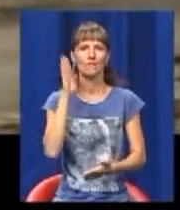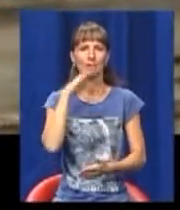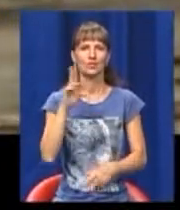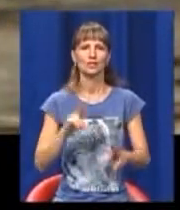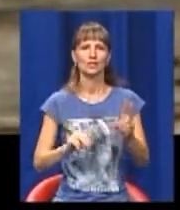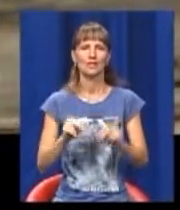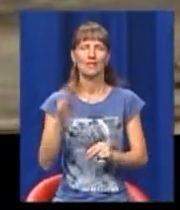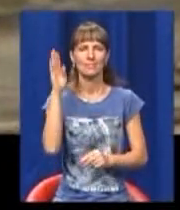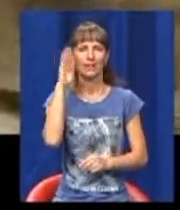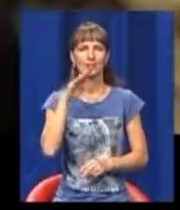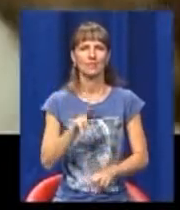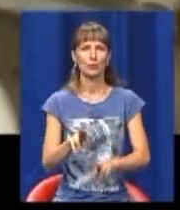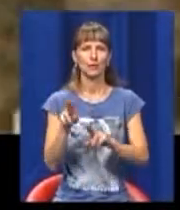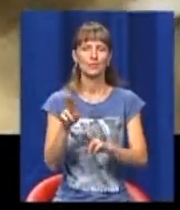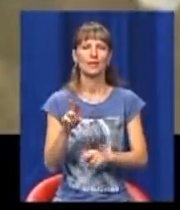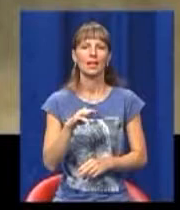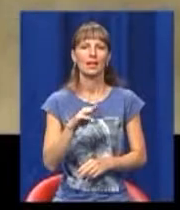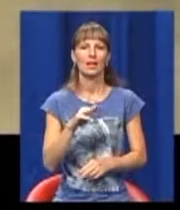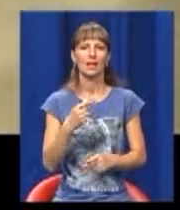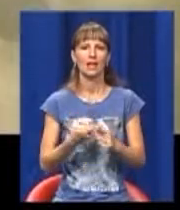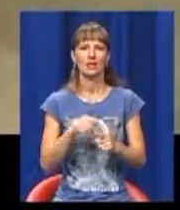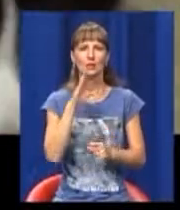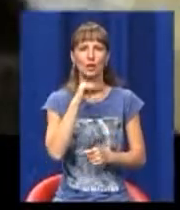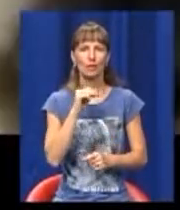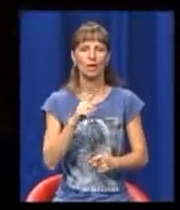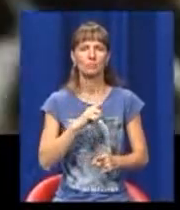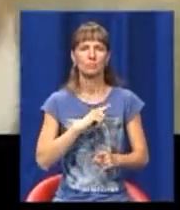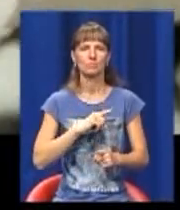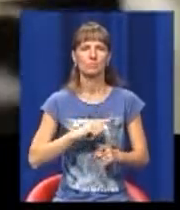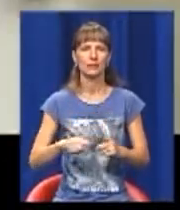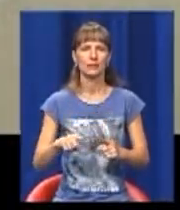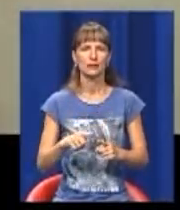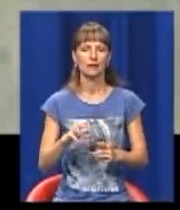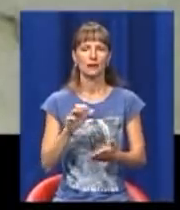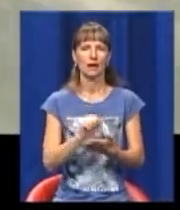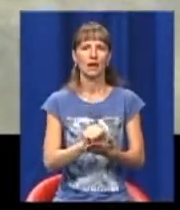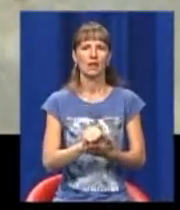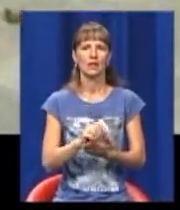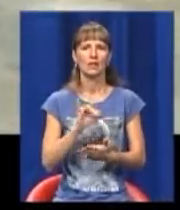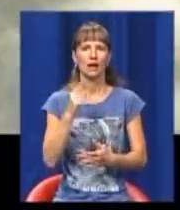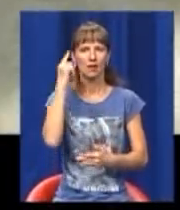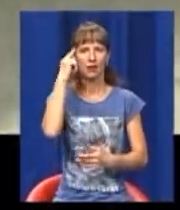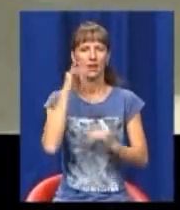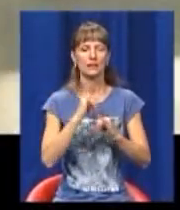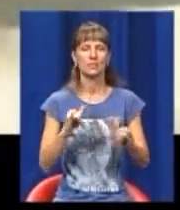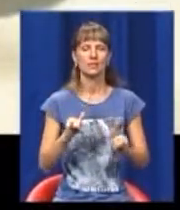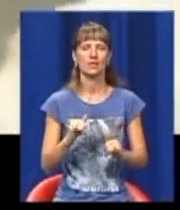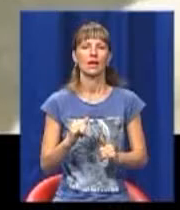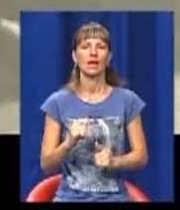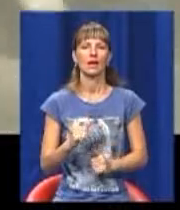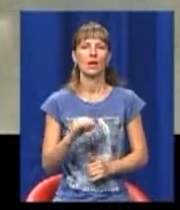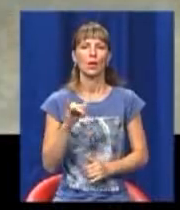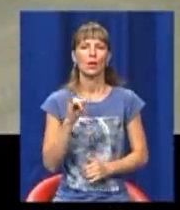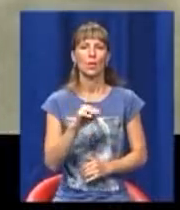вважаються відмінними плавцями. Тайський бангкеф – собака з швидкою реакцією і розвиненою інтуїцією. До речі,